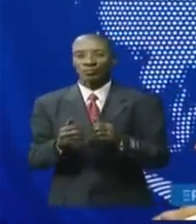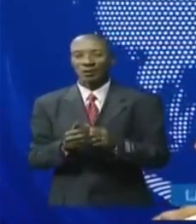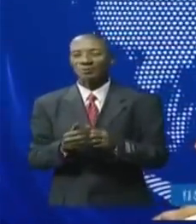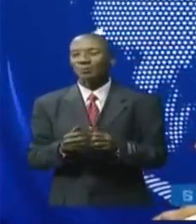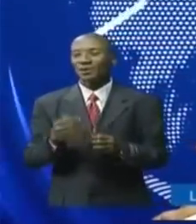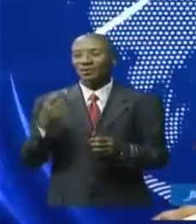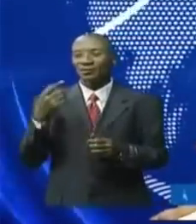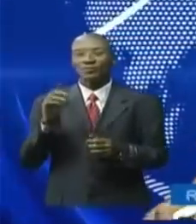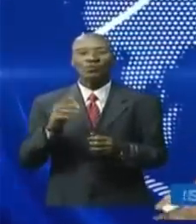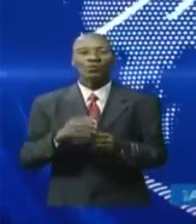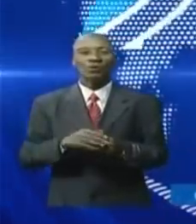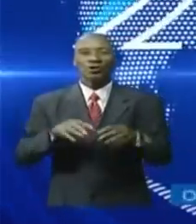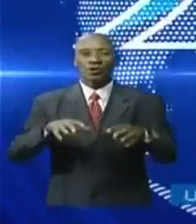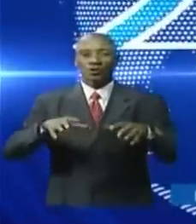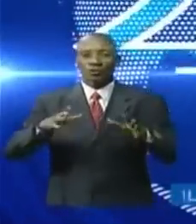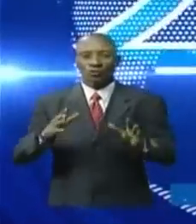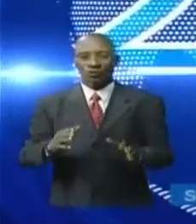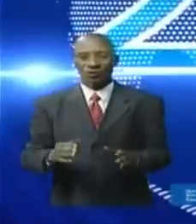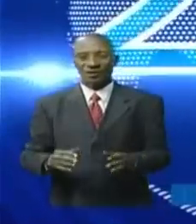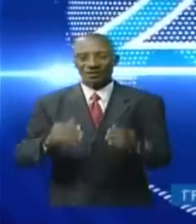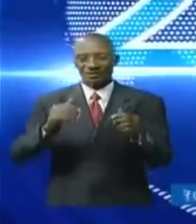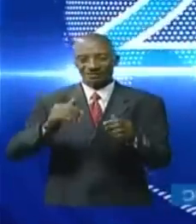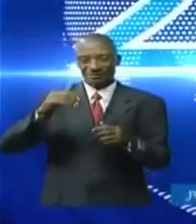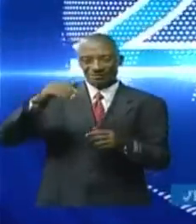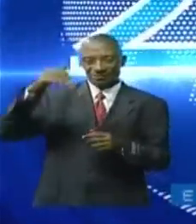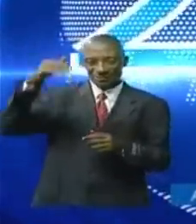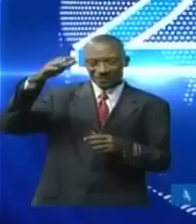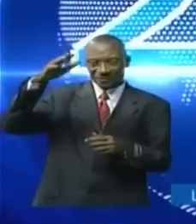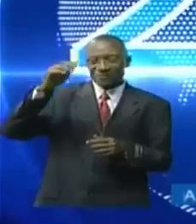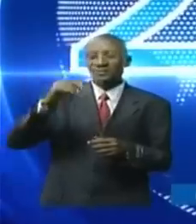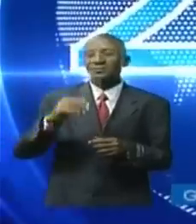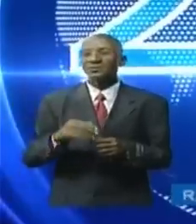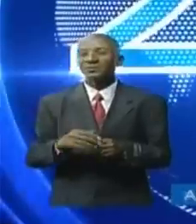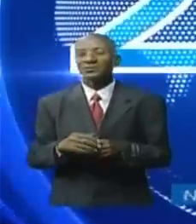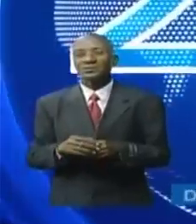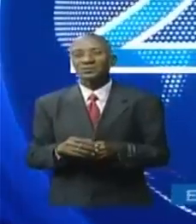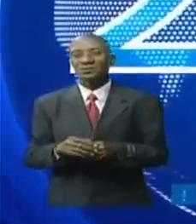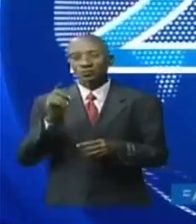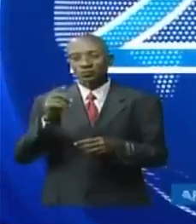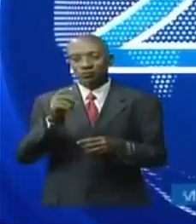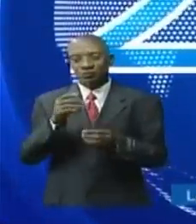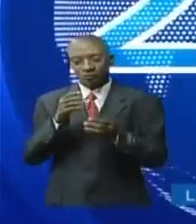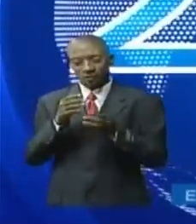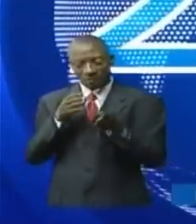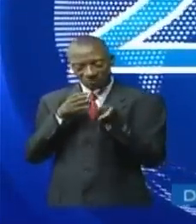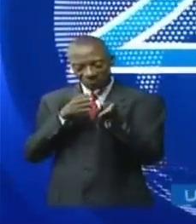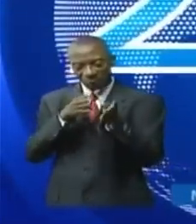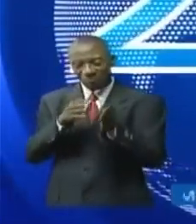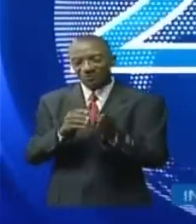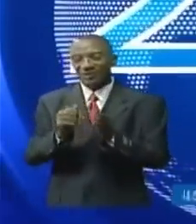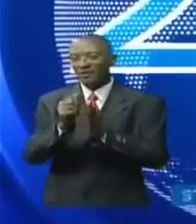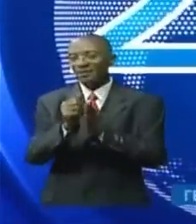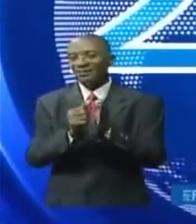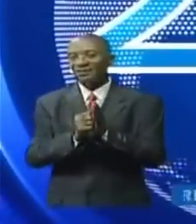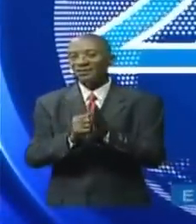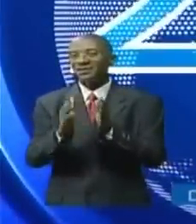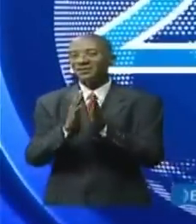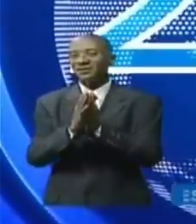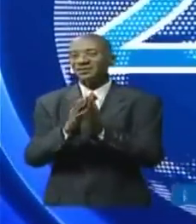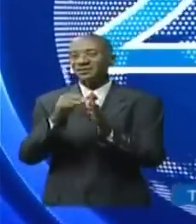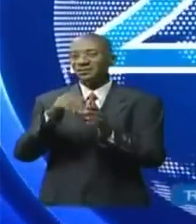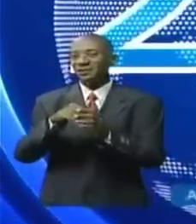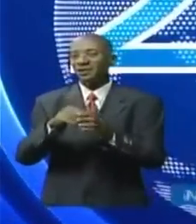pousser l'Assemblée nationale à toucher l'article 10 de la Constitution. Une pétition est lancée pour réunir 100